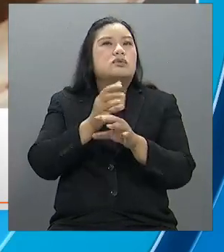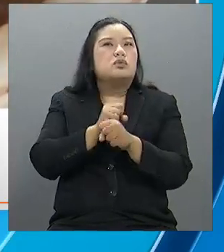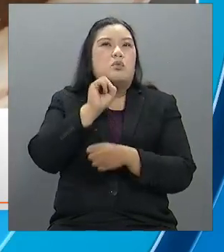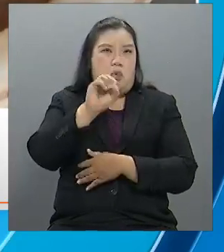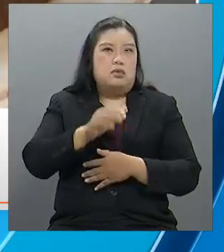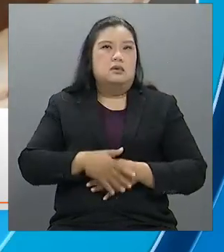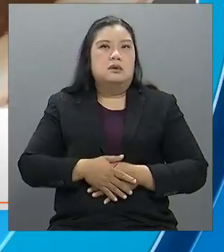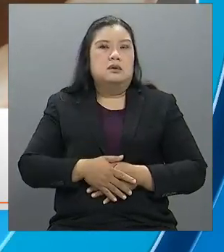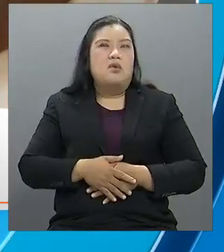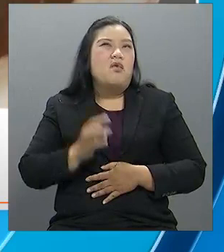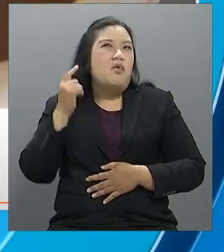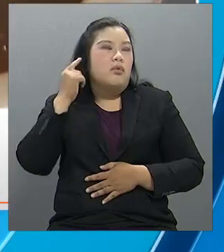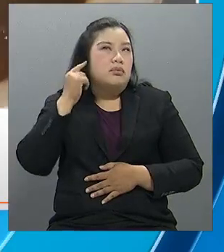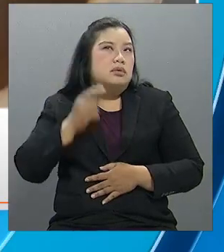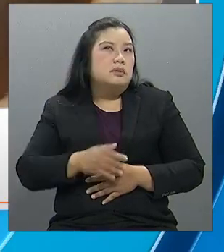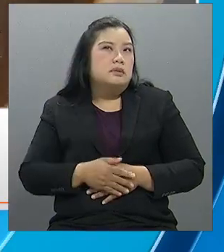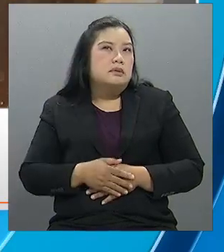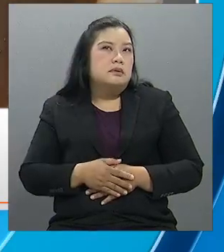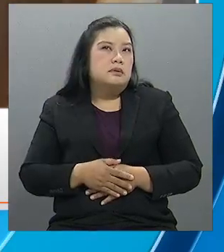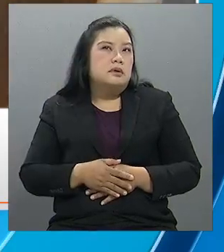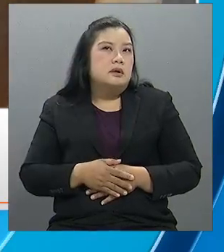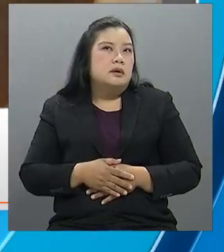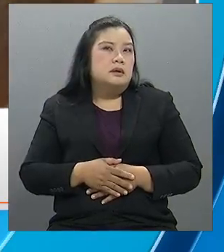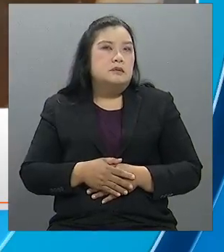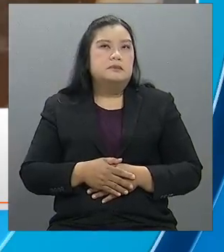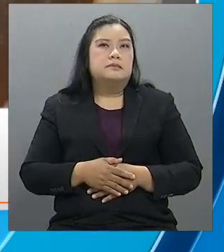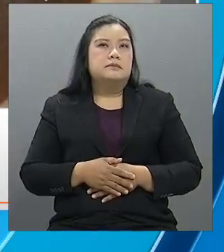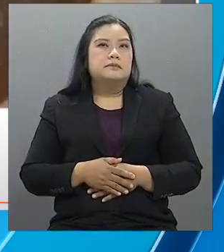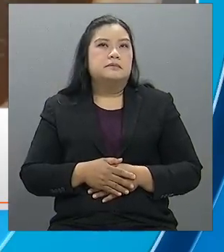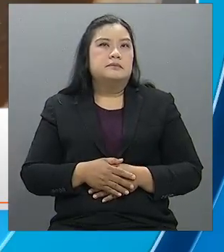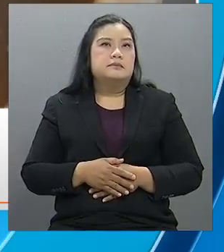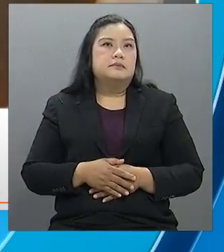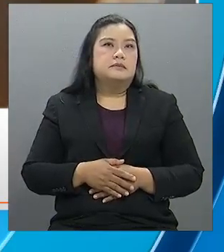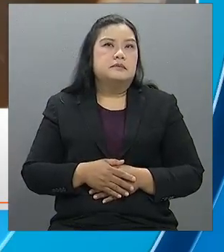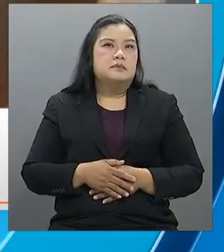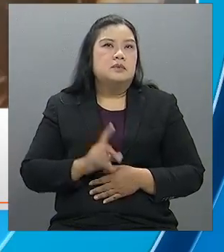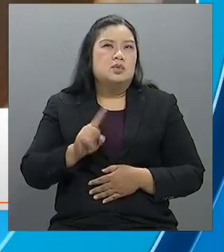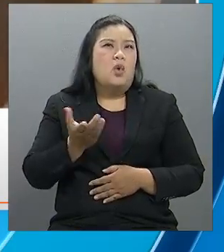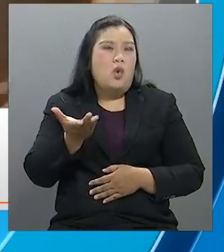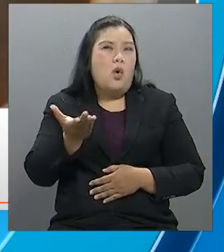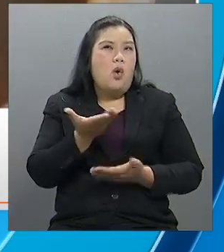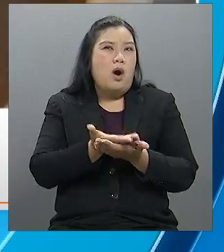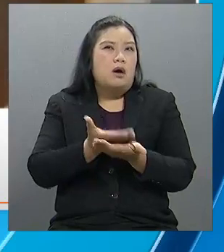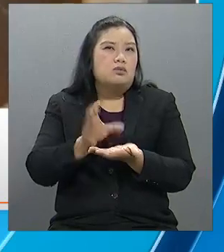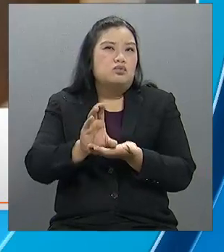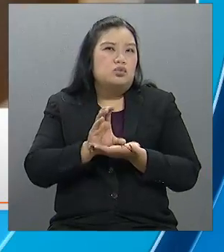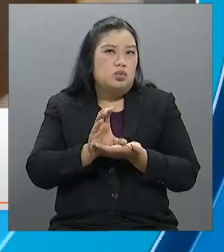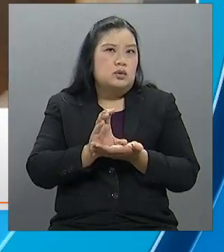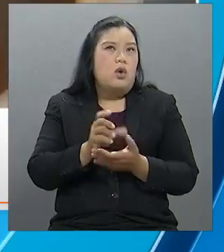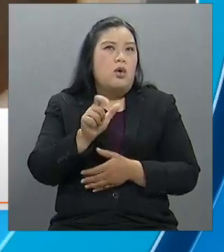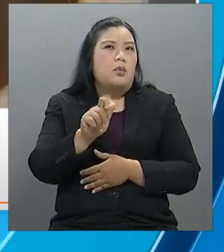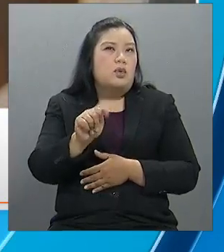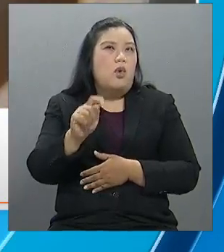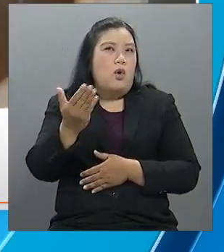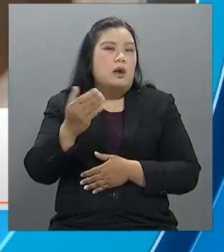าณในส่วนของอำเภอก็มีและการถ้าไม่ได้ก็จะขอจากจังหวัดครับซ ึ่ งท่านผู้ว่าการจังหวัดท่านประจนปัตตกุ